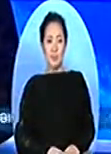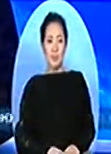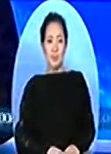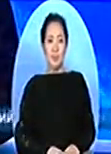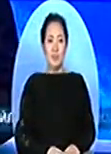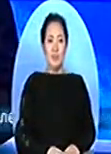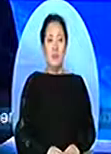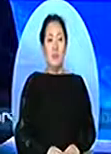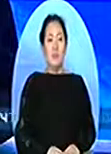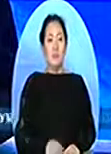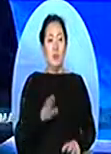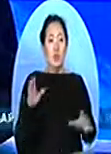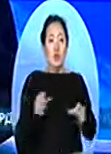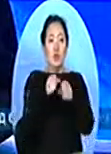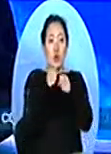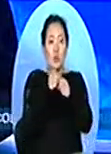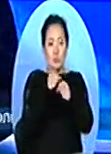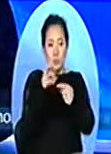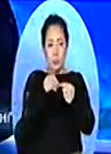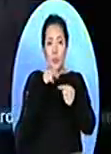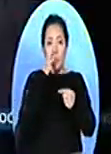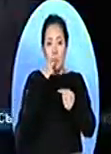Одоо үйл явдлыг товчхон мэдээлье.